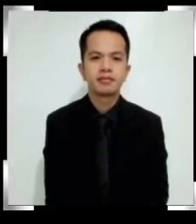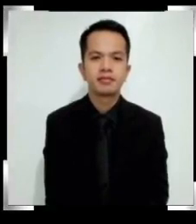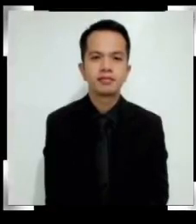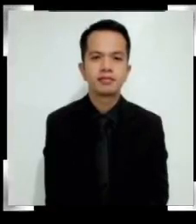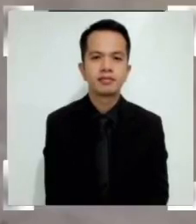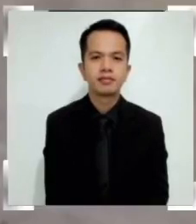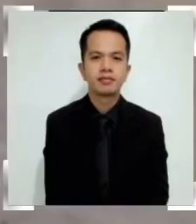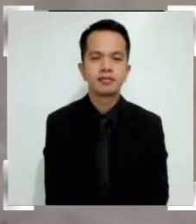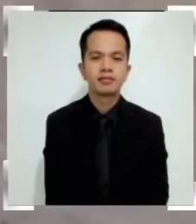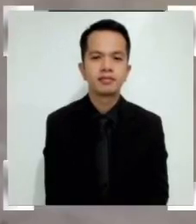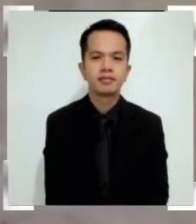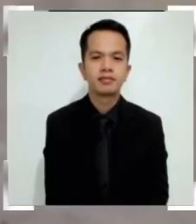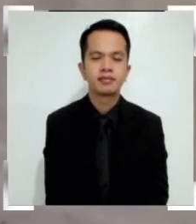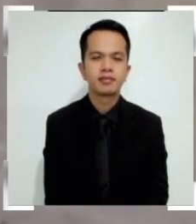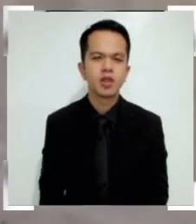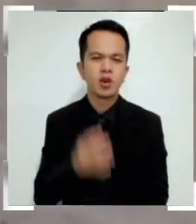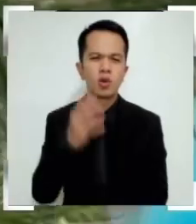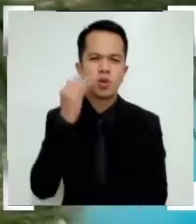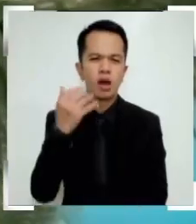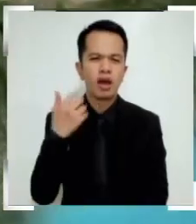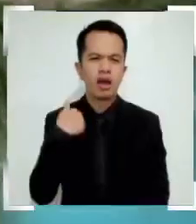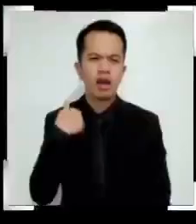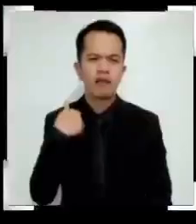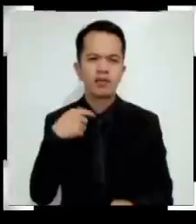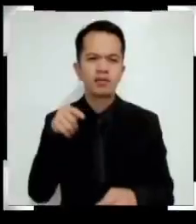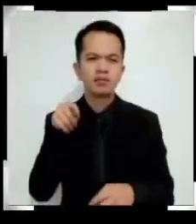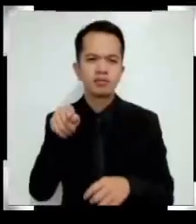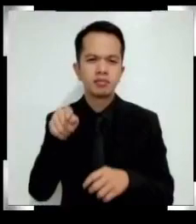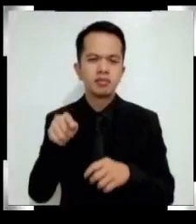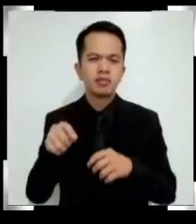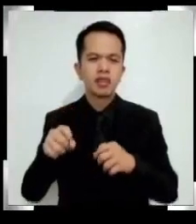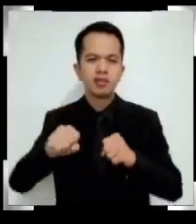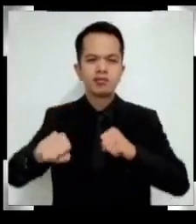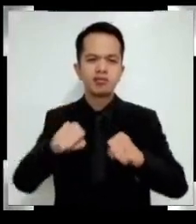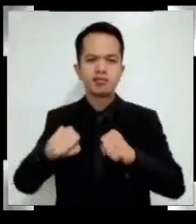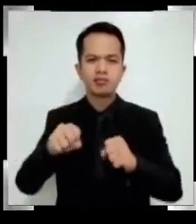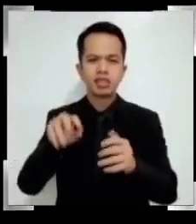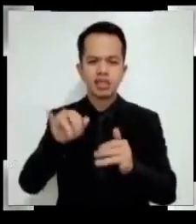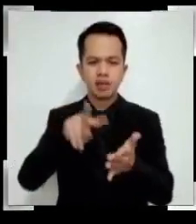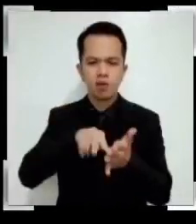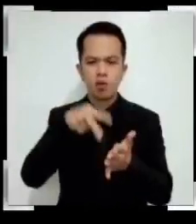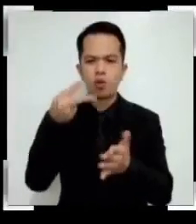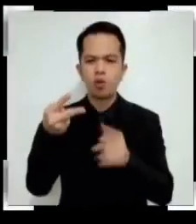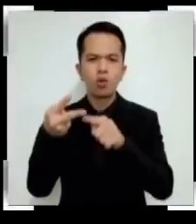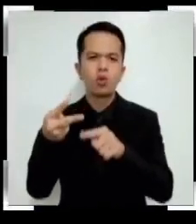Bakit nga ba may patambling ang lalaking yan na sinundan ng paglabas ng asul na usok?